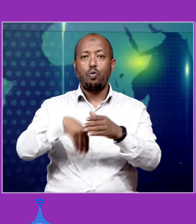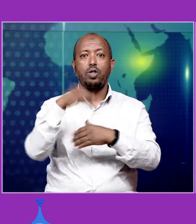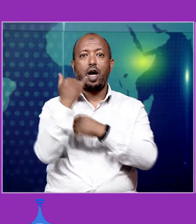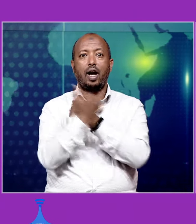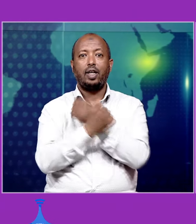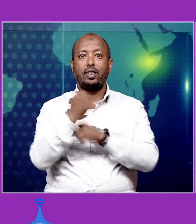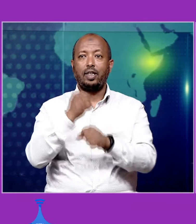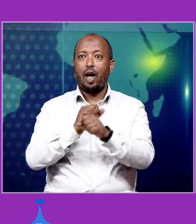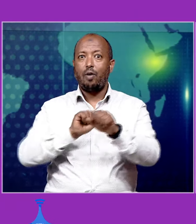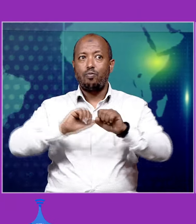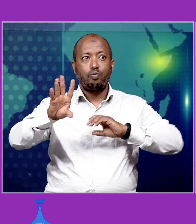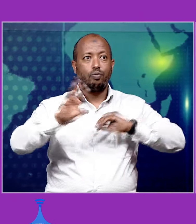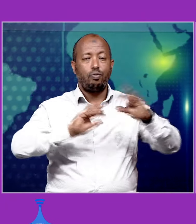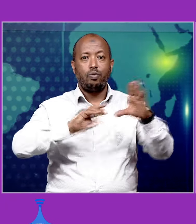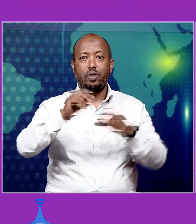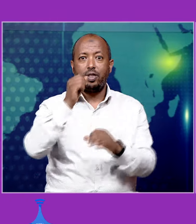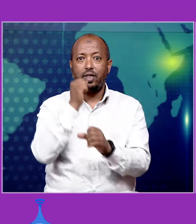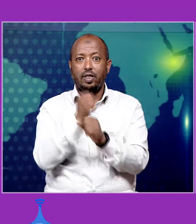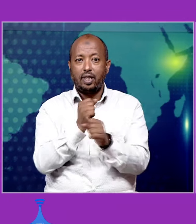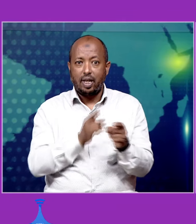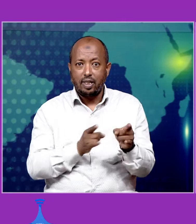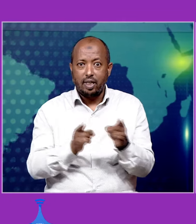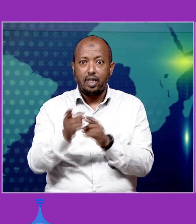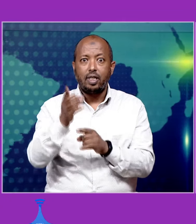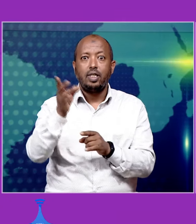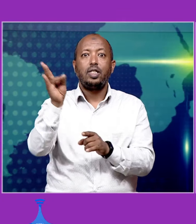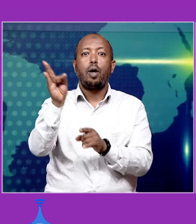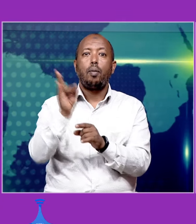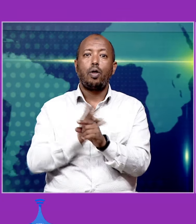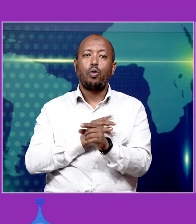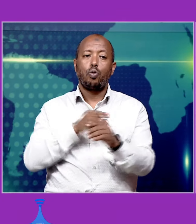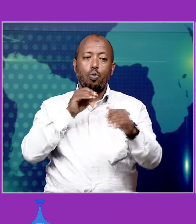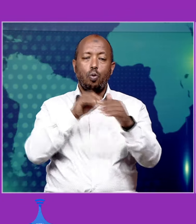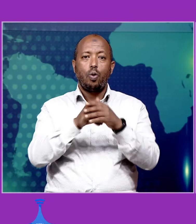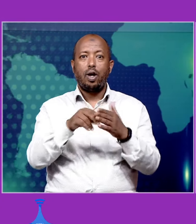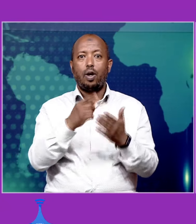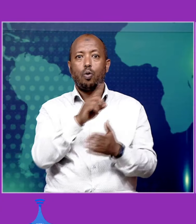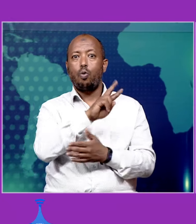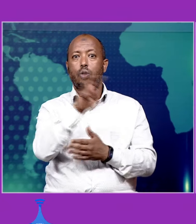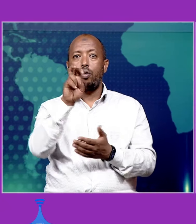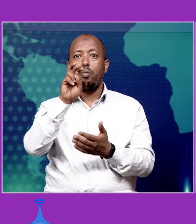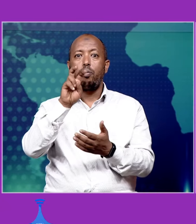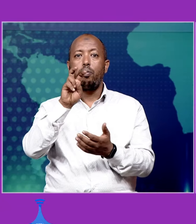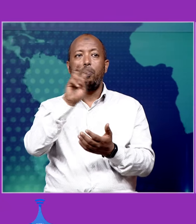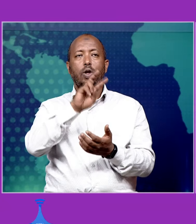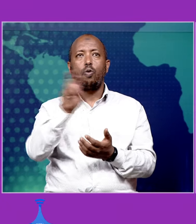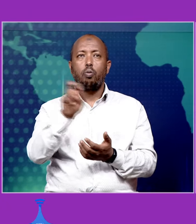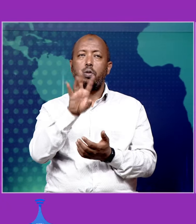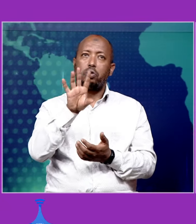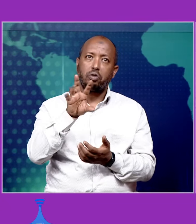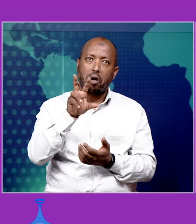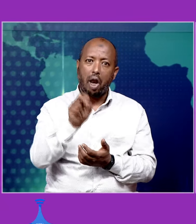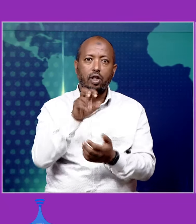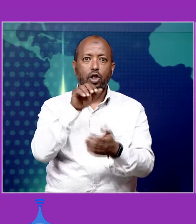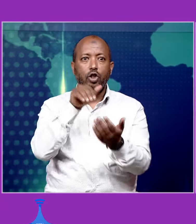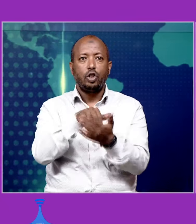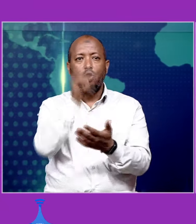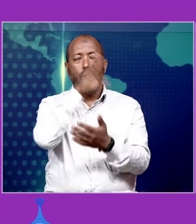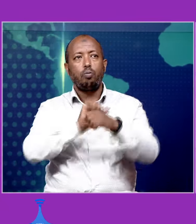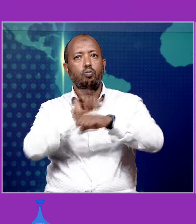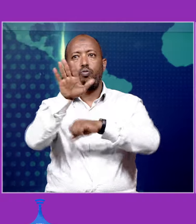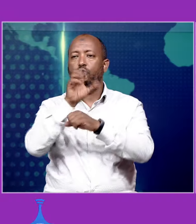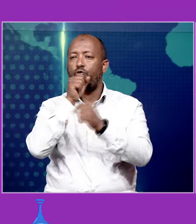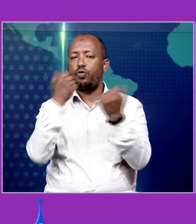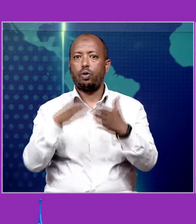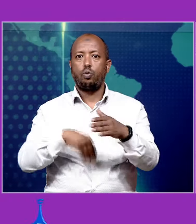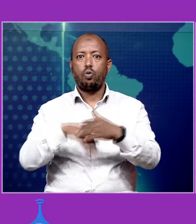مریت یه سواد ور احاز کوسدن و ده هول هم تو سلاسشی یه میت اگساول کنال. بوچ هاجر